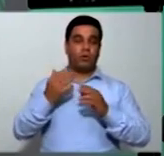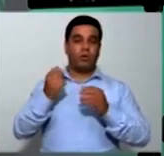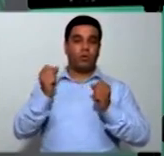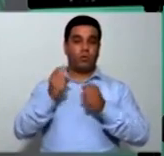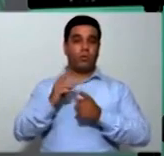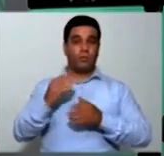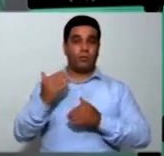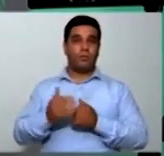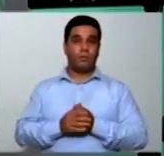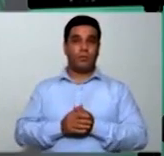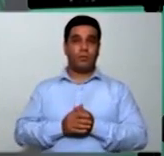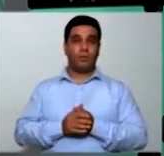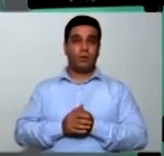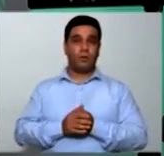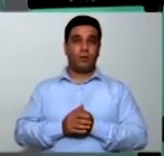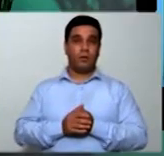olsak.